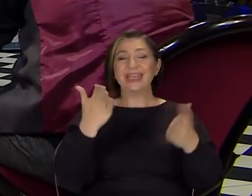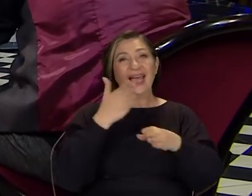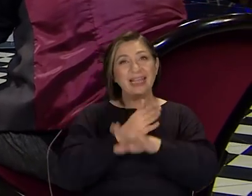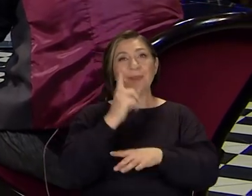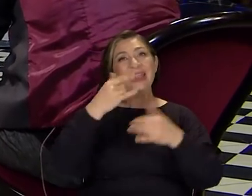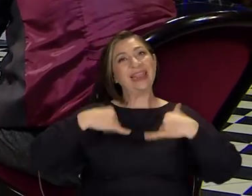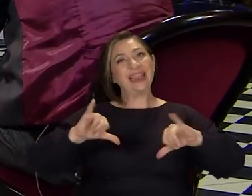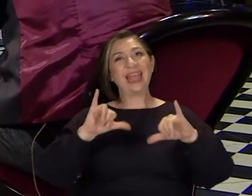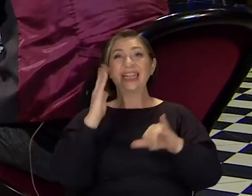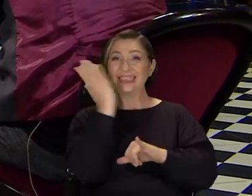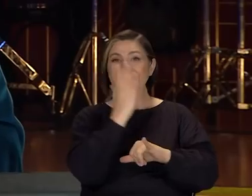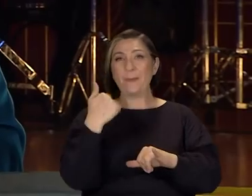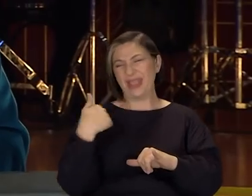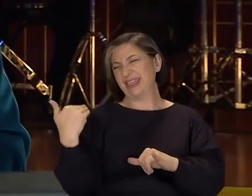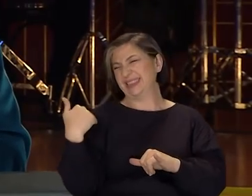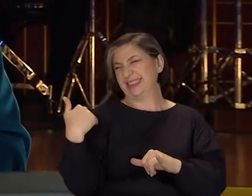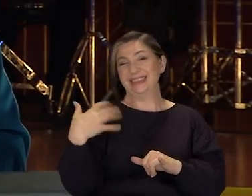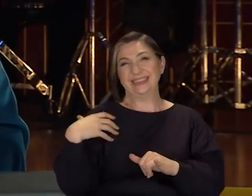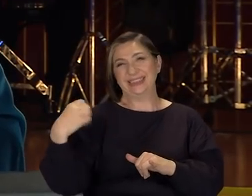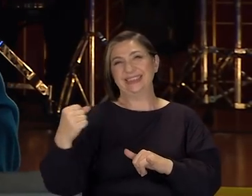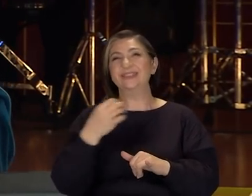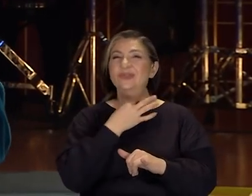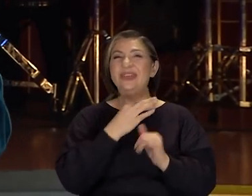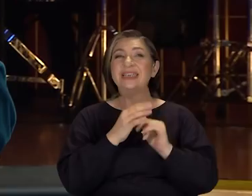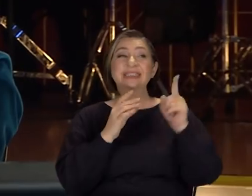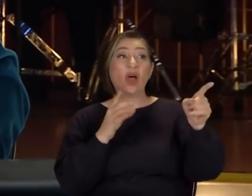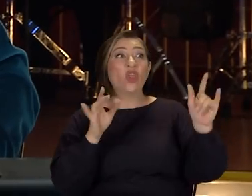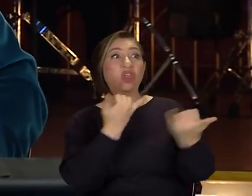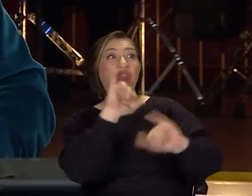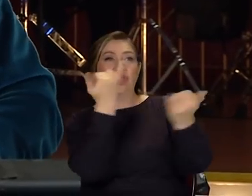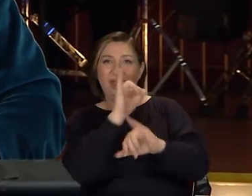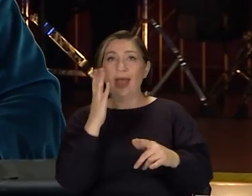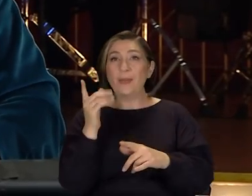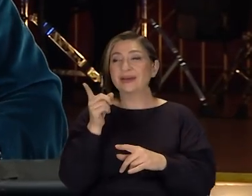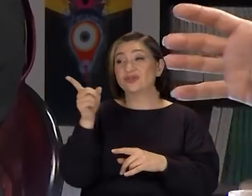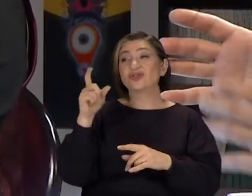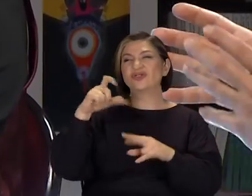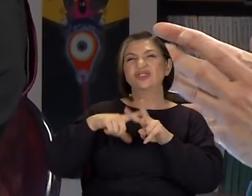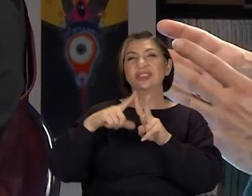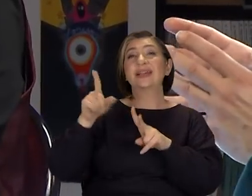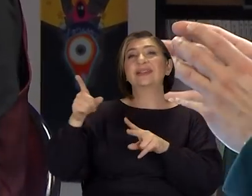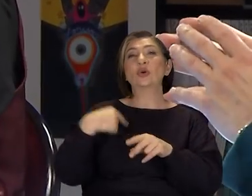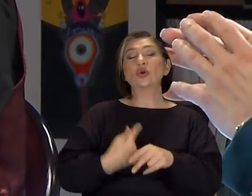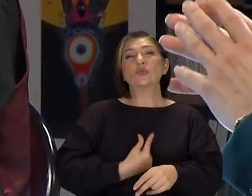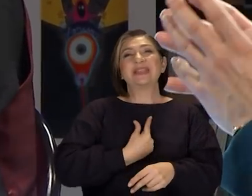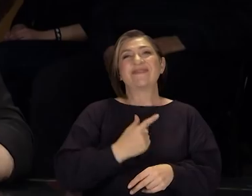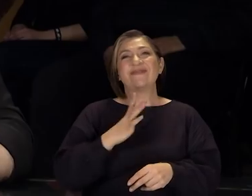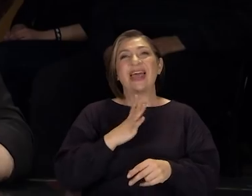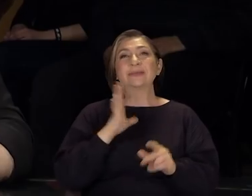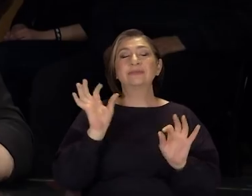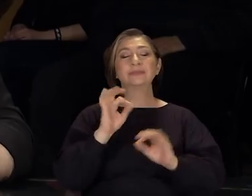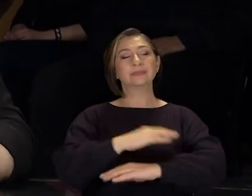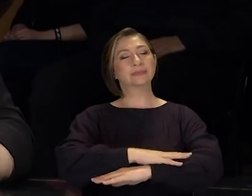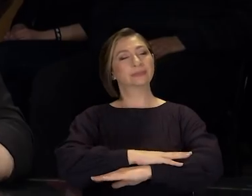bir tatile gidişinizde yani sen coşarsın tahmin ediyorum da Can Gox'tan ümitliyim. Yani